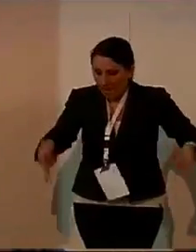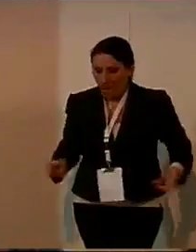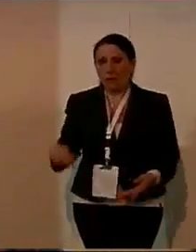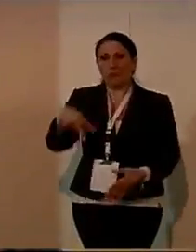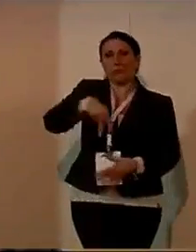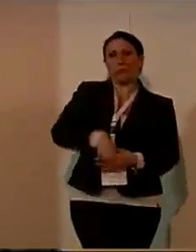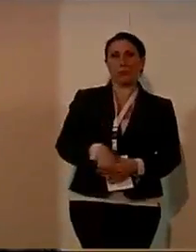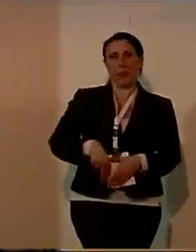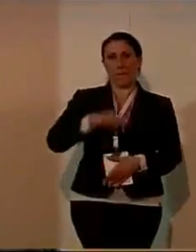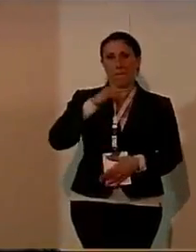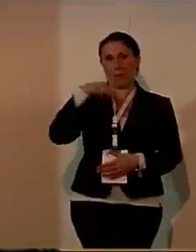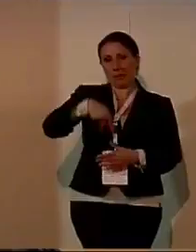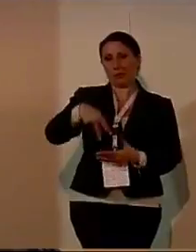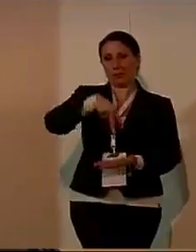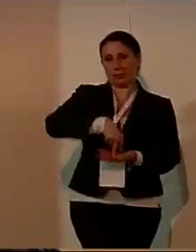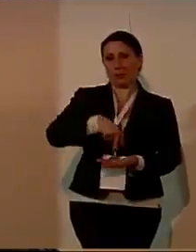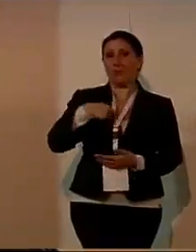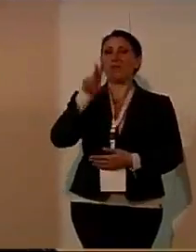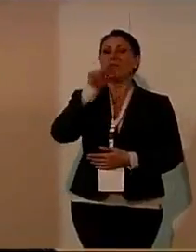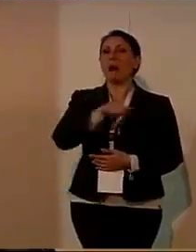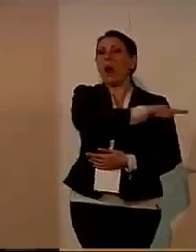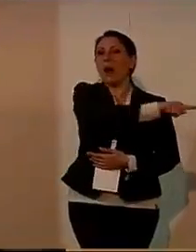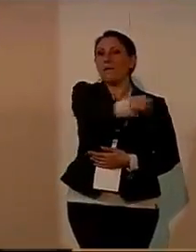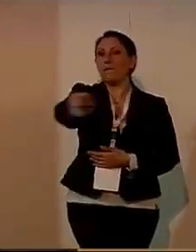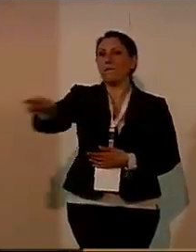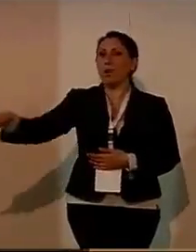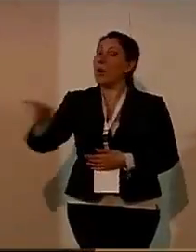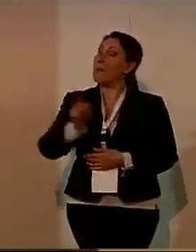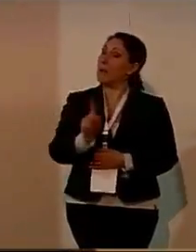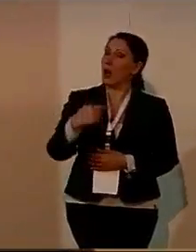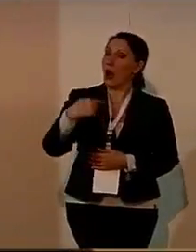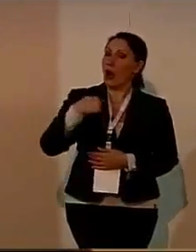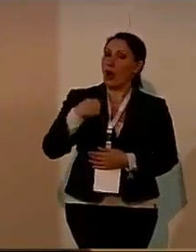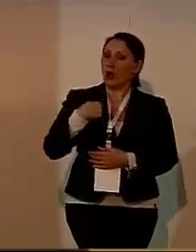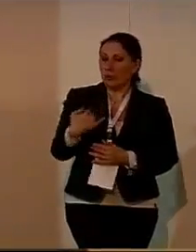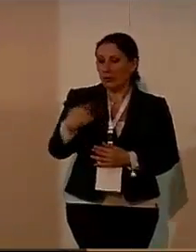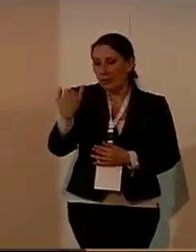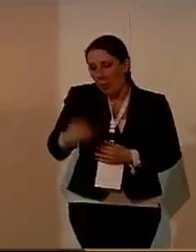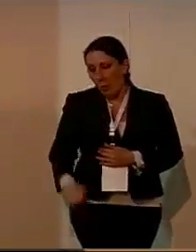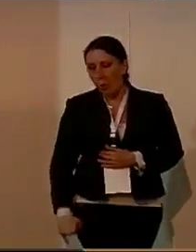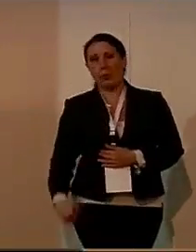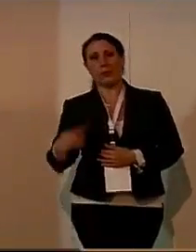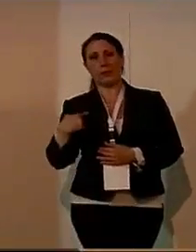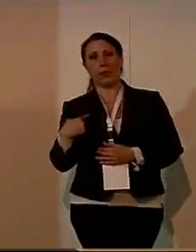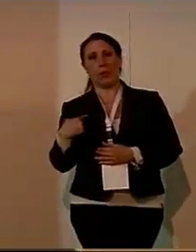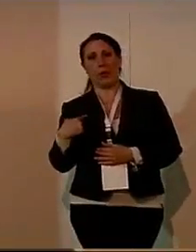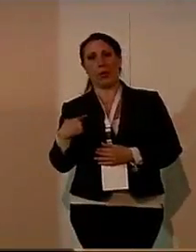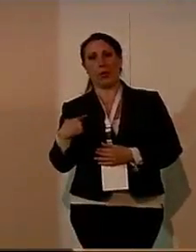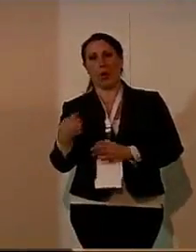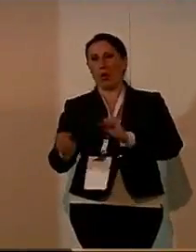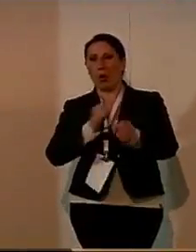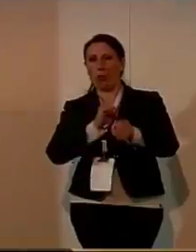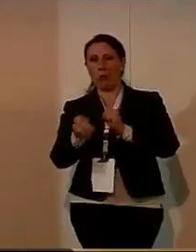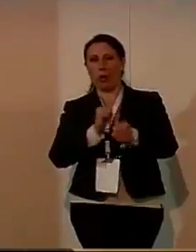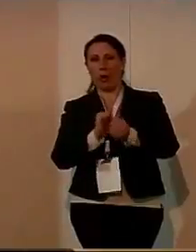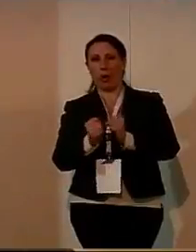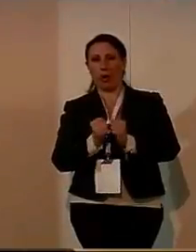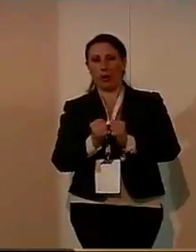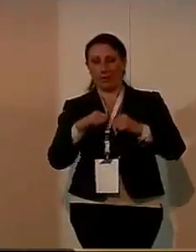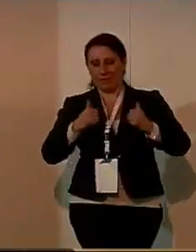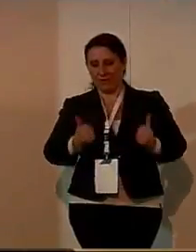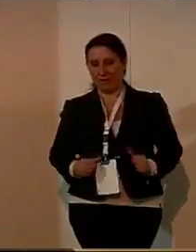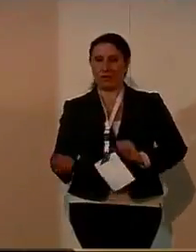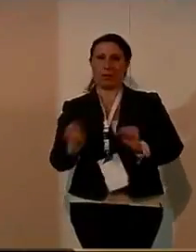pomeriggio e mi rivolgo a voi non è perché io mi senta l'ultimo dei mohicani non ho neppure il fisico a